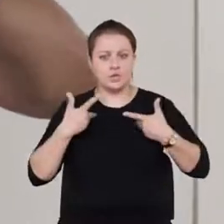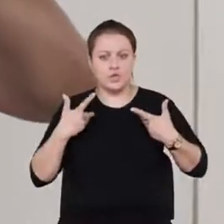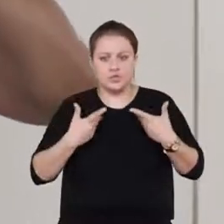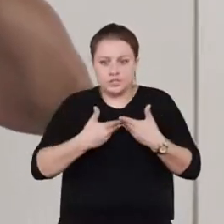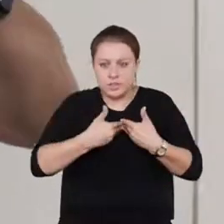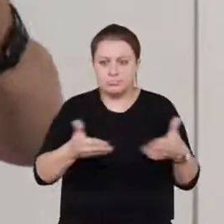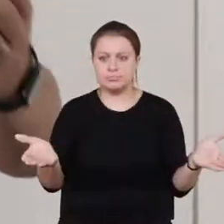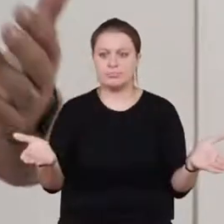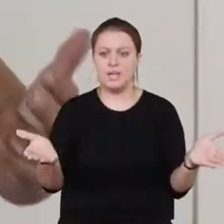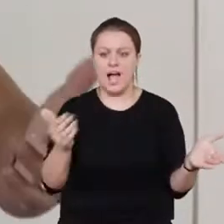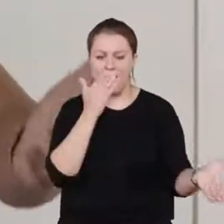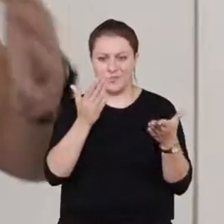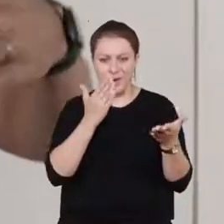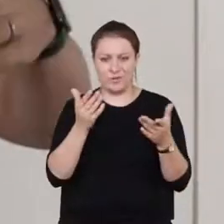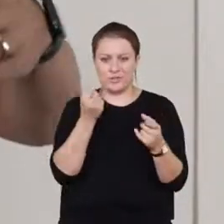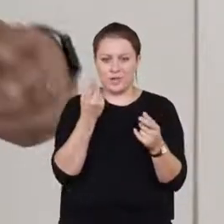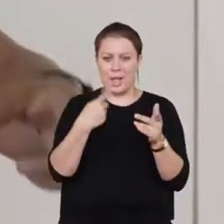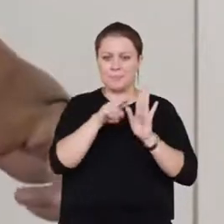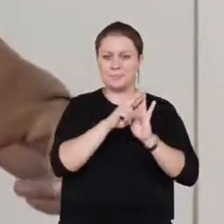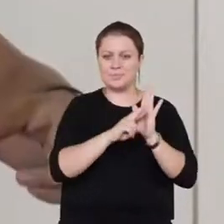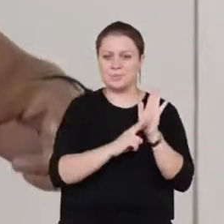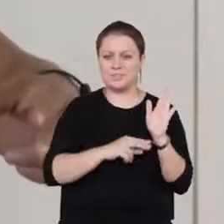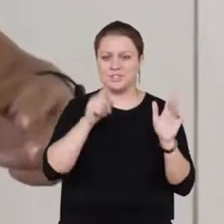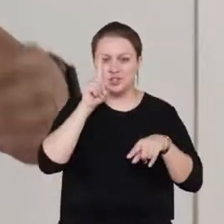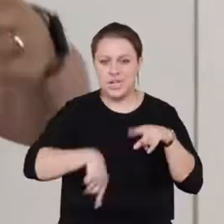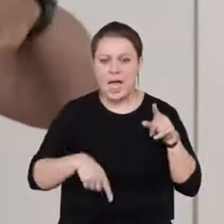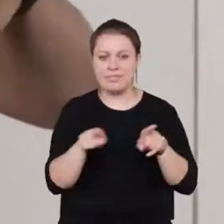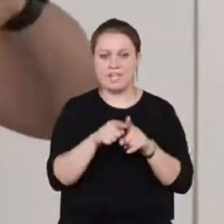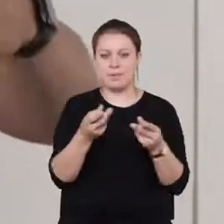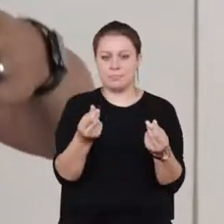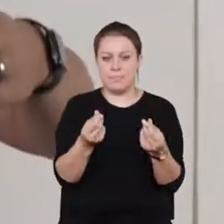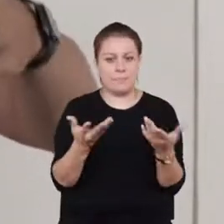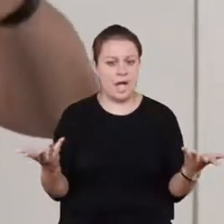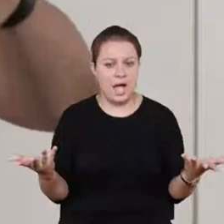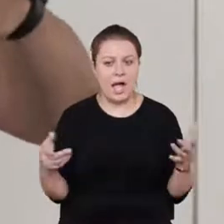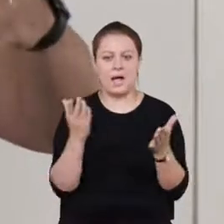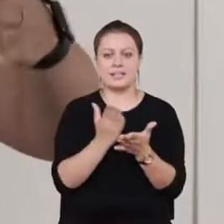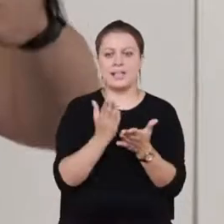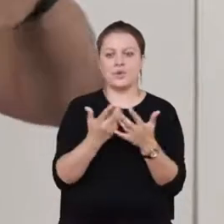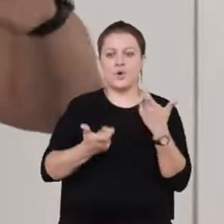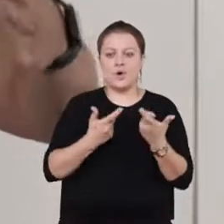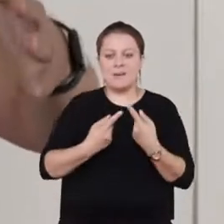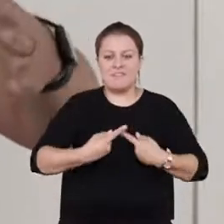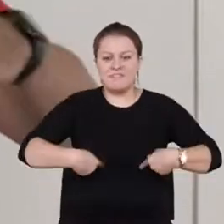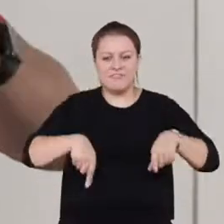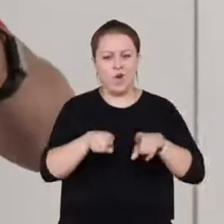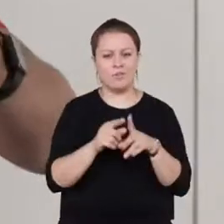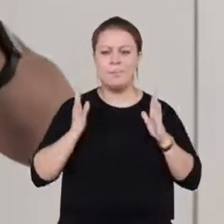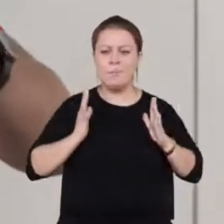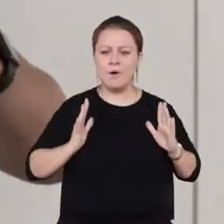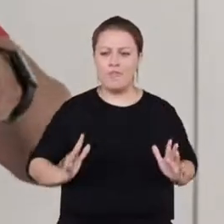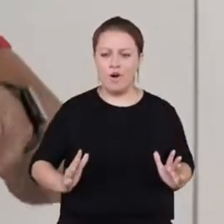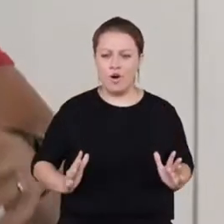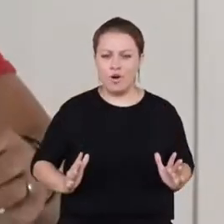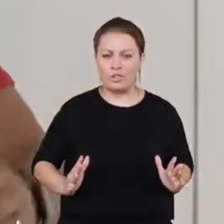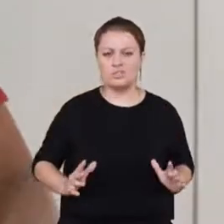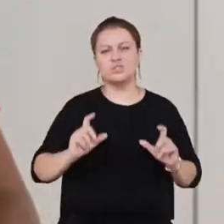Potem okazuje się, że jest cały czas za mało pieniędzy na jej realizację, więc się realizuje bardzo powoli i tak dalej. No coś tam się dzieje, ale jednak